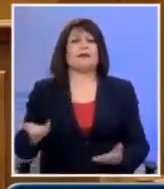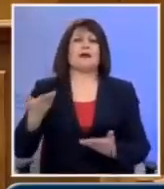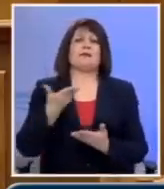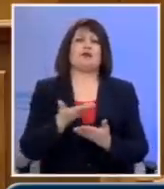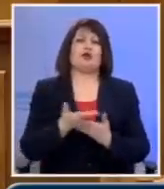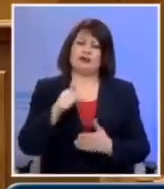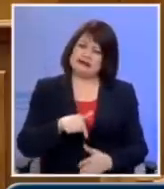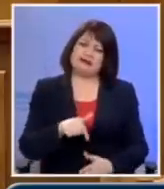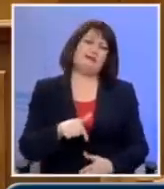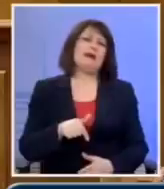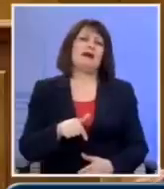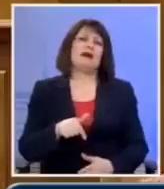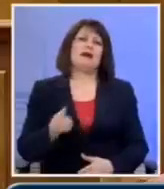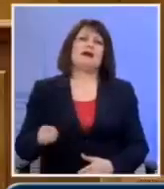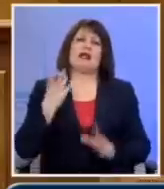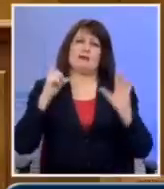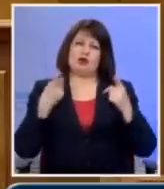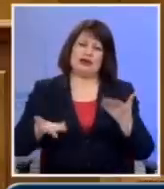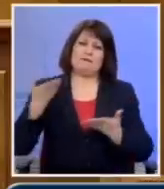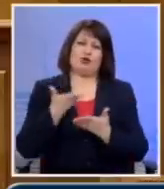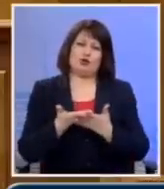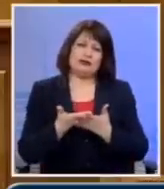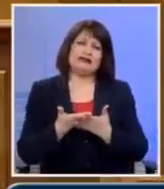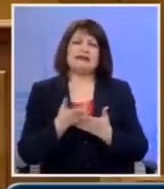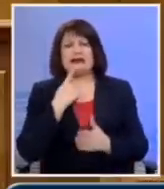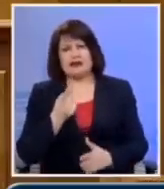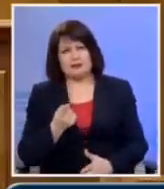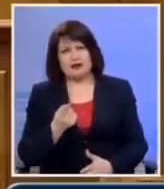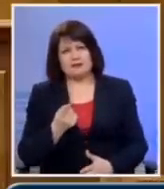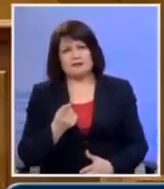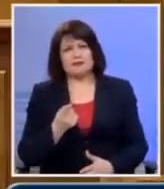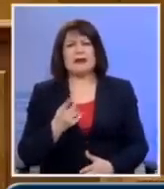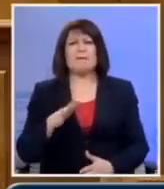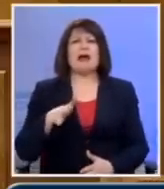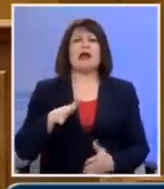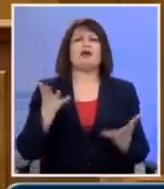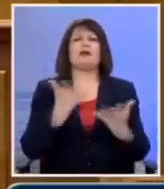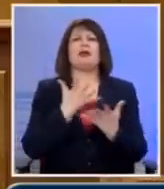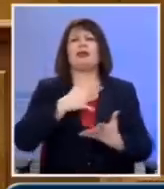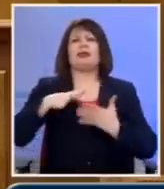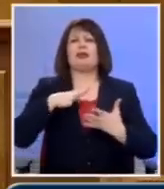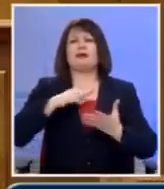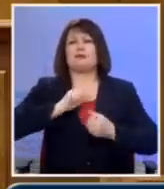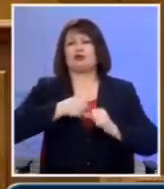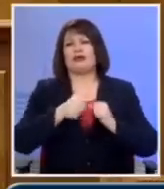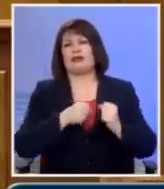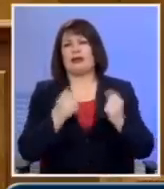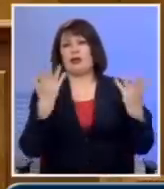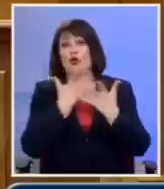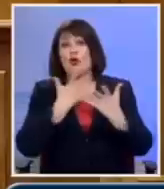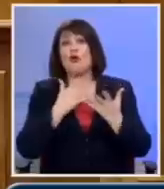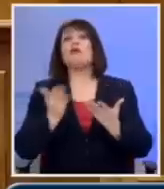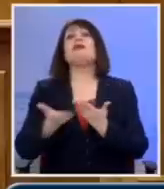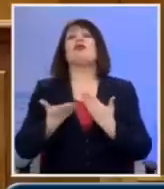κατέθεσε σήμερα η Νέα Δημοκρατία, που μάλλον προσπαθεί να θολώσει τα νερά παρά να